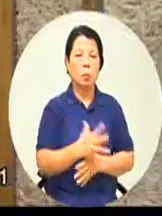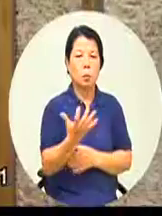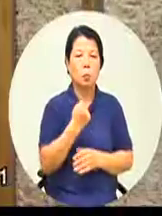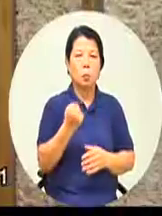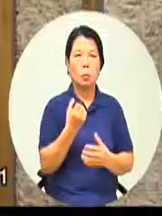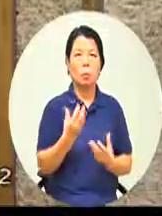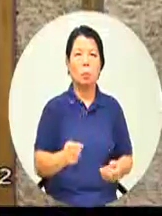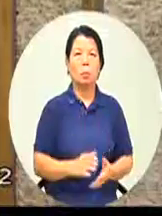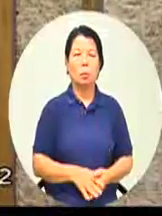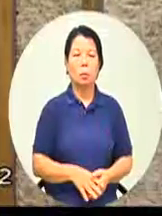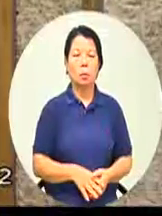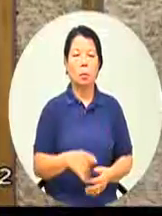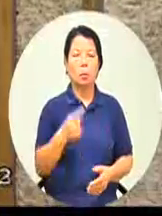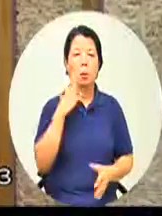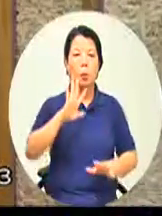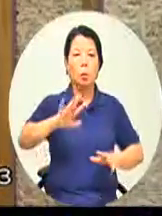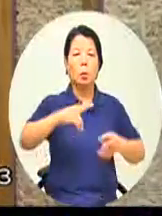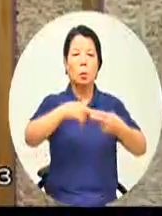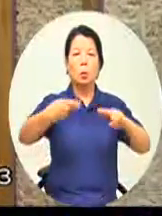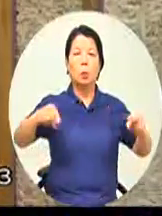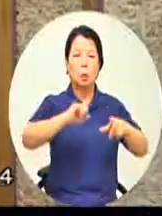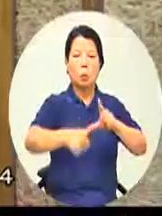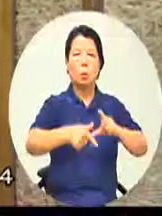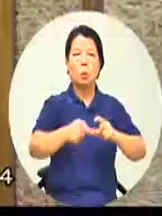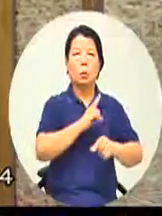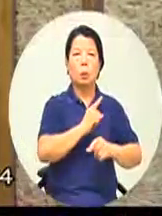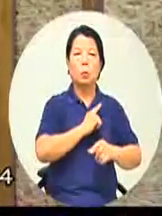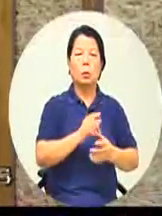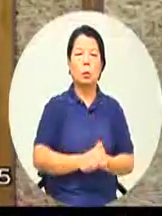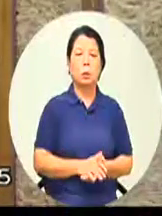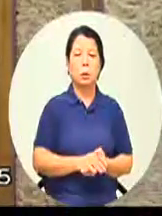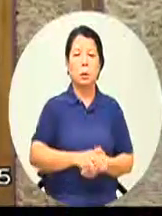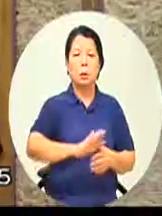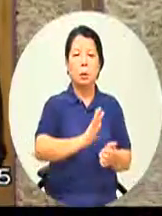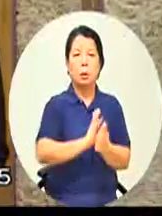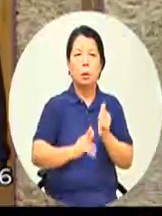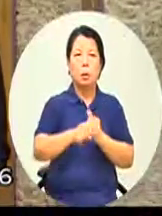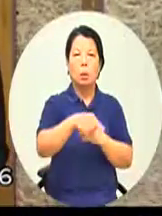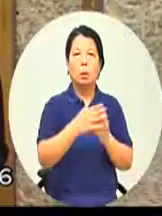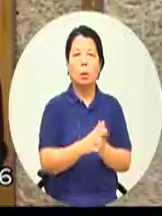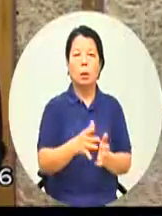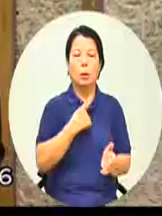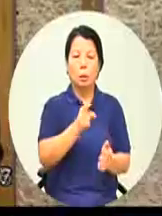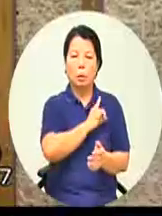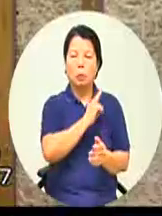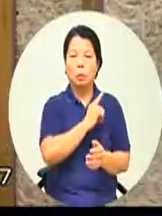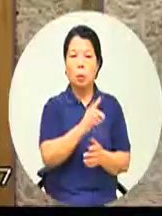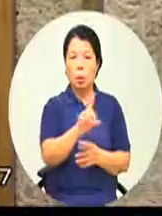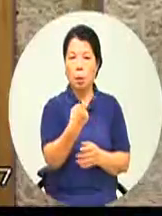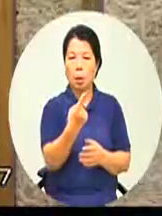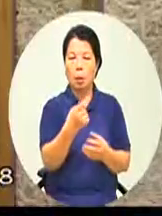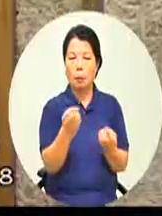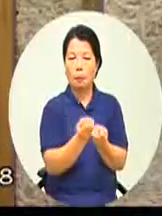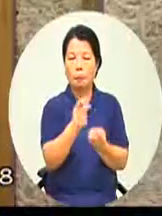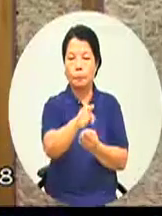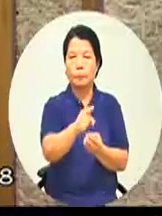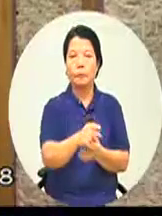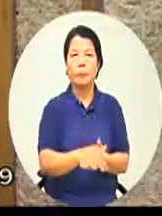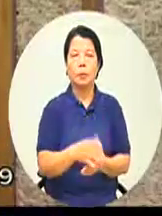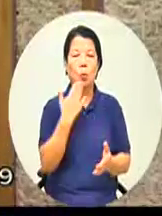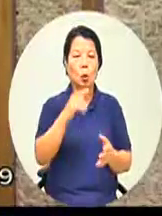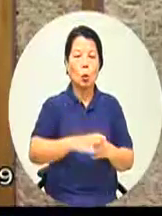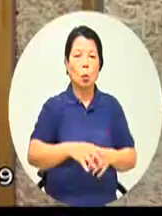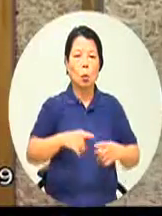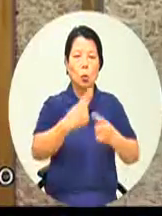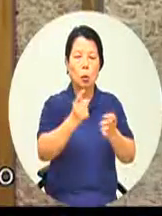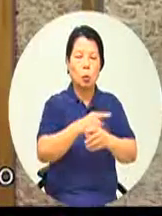如说因为他是有线电视公司本身的因素了哈，可以归责于他的因素。你断讯的话哈，你超过一